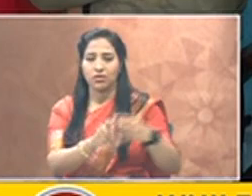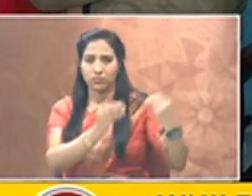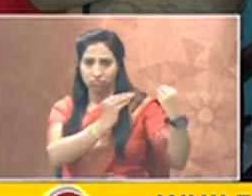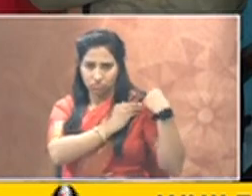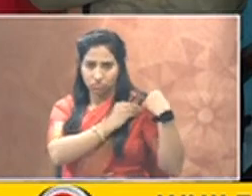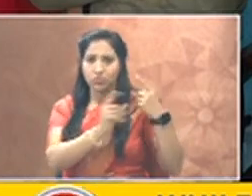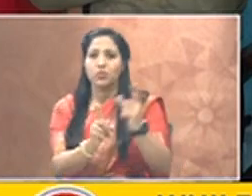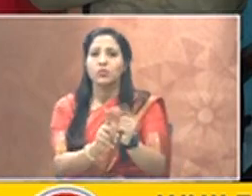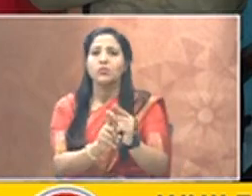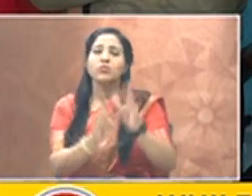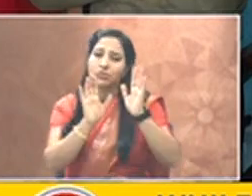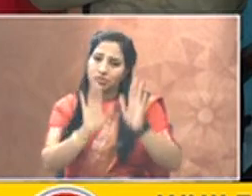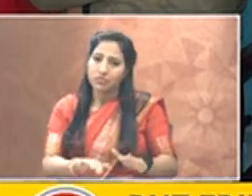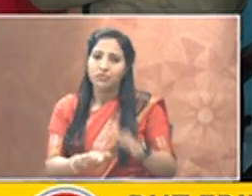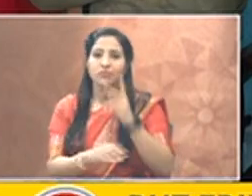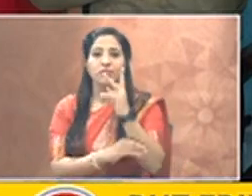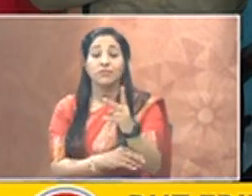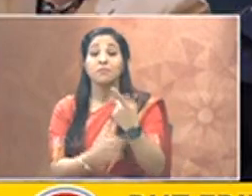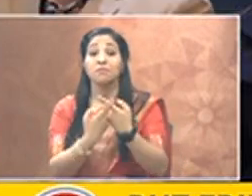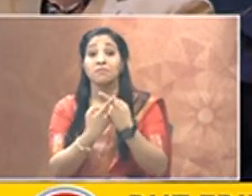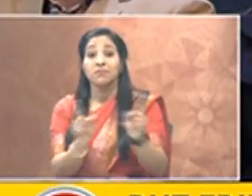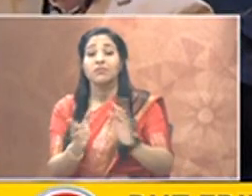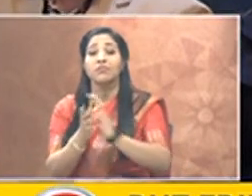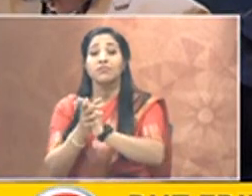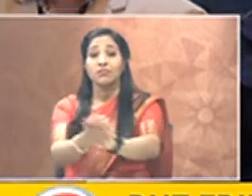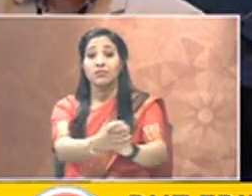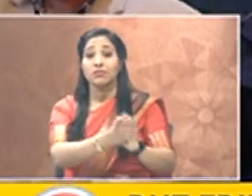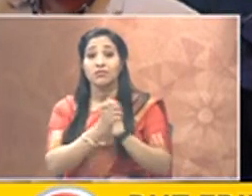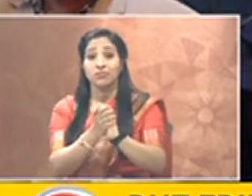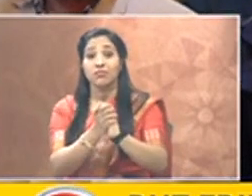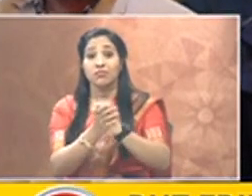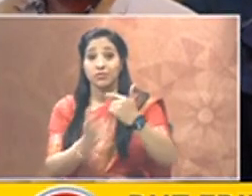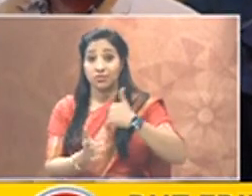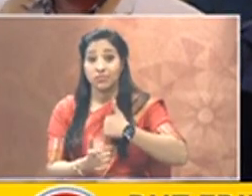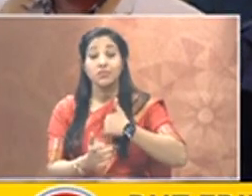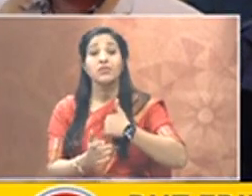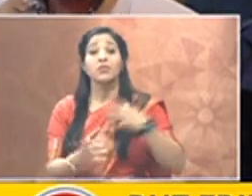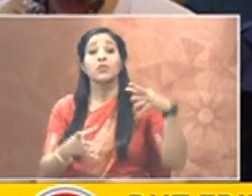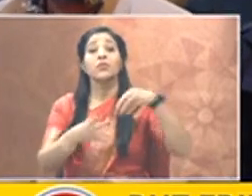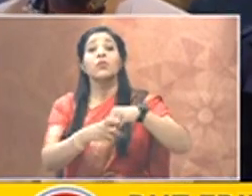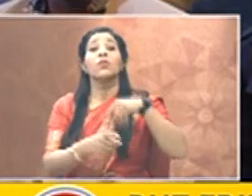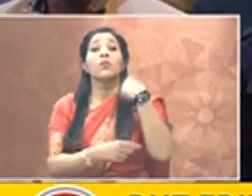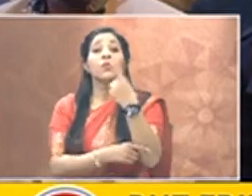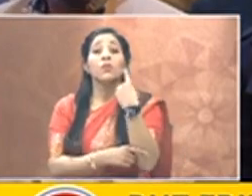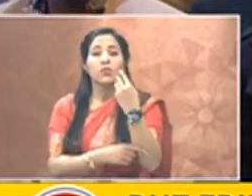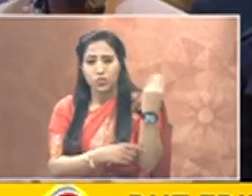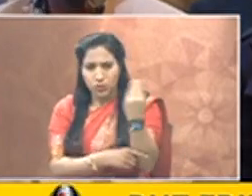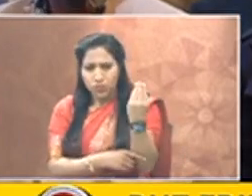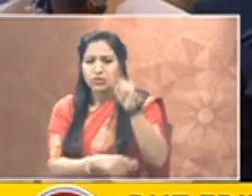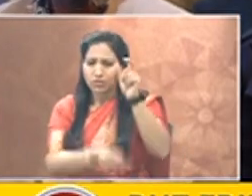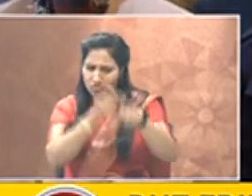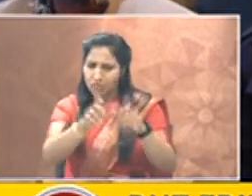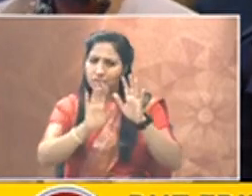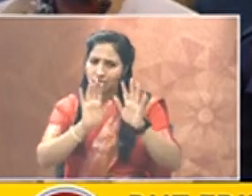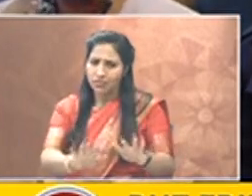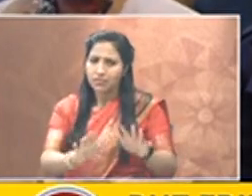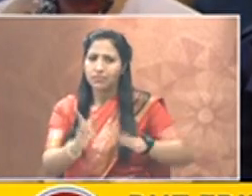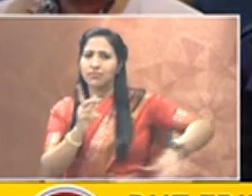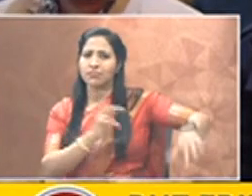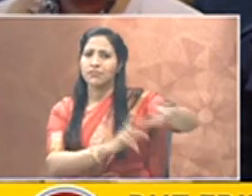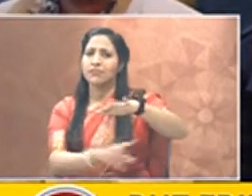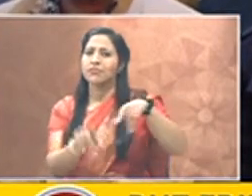कर्तव्यों का पालन करता है। लेकिन साथियों, हमारे बीच ही कुछ लोग ऐसे भी होते